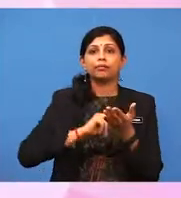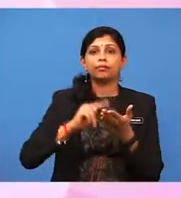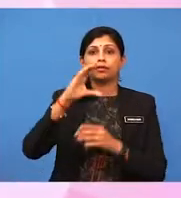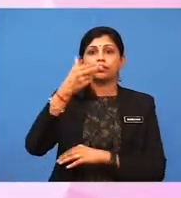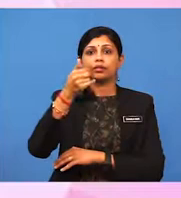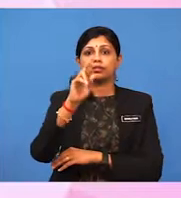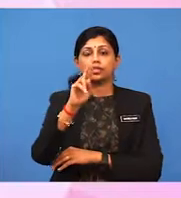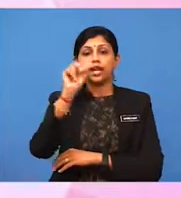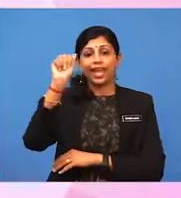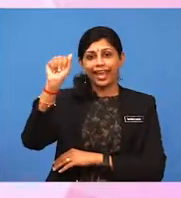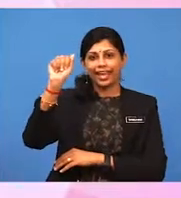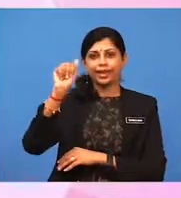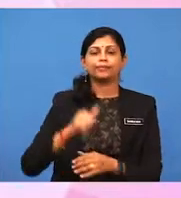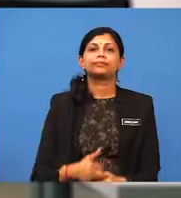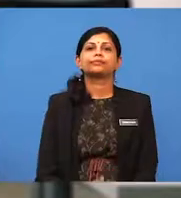char A.